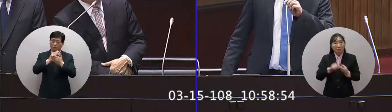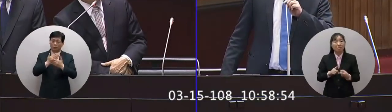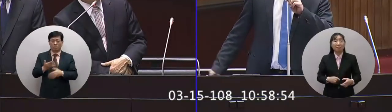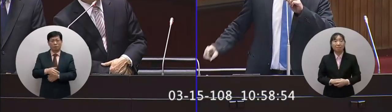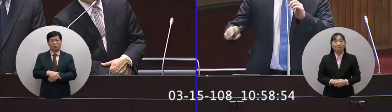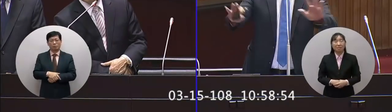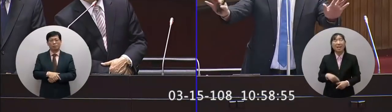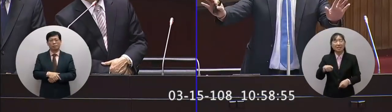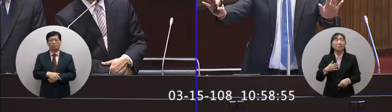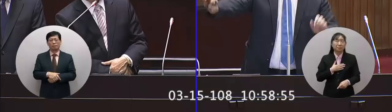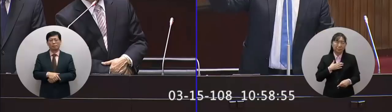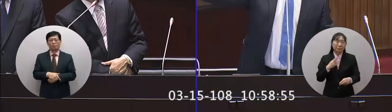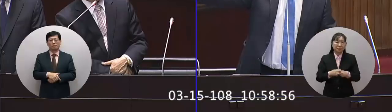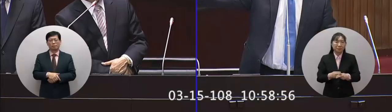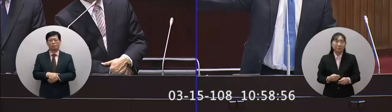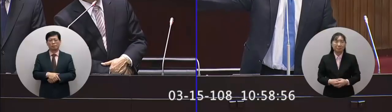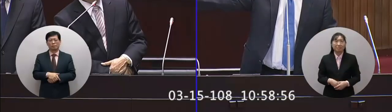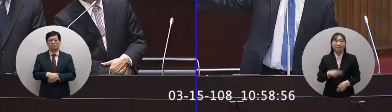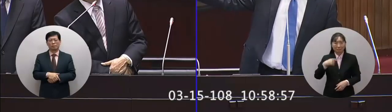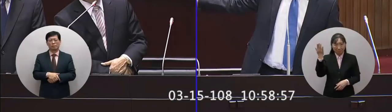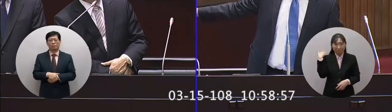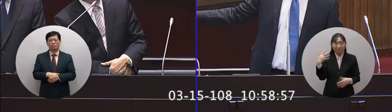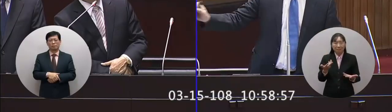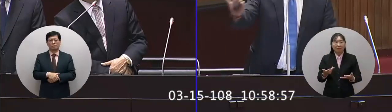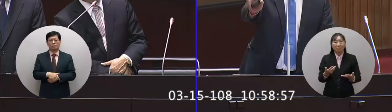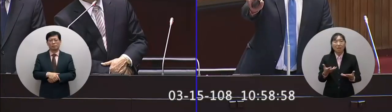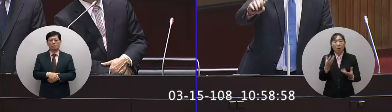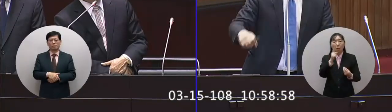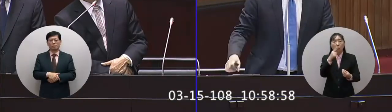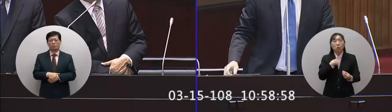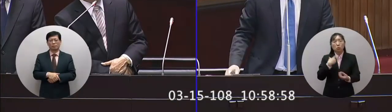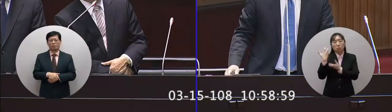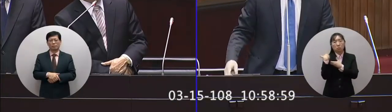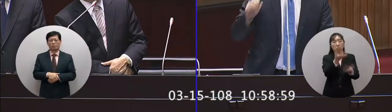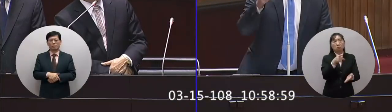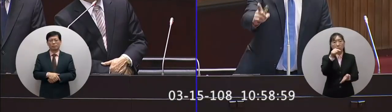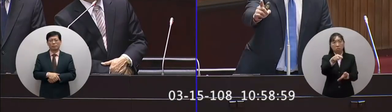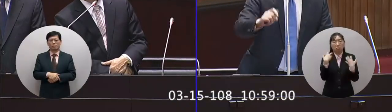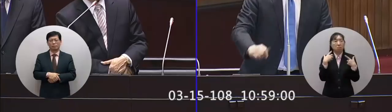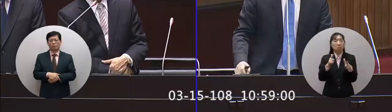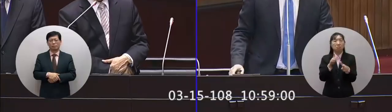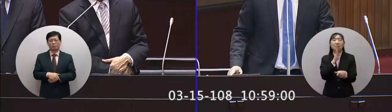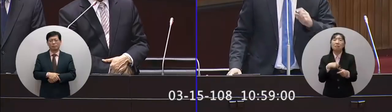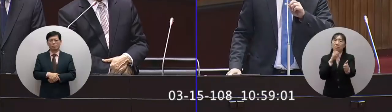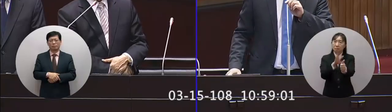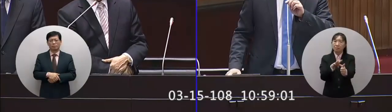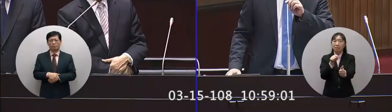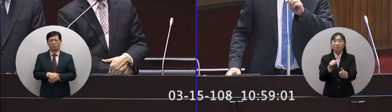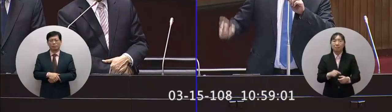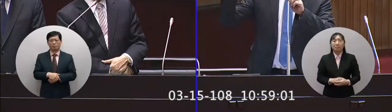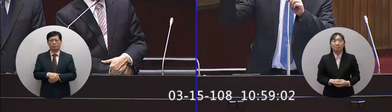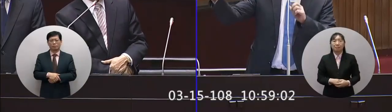啊。这个我都相信，过去的事情我没有意思把责任推到院长身上，但是我要告诉院长的是什